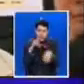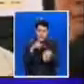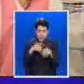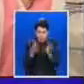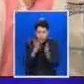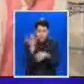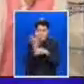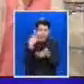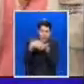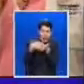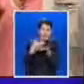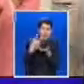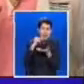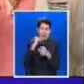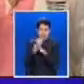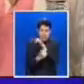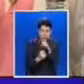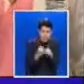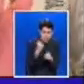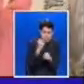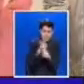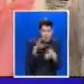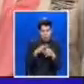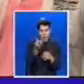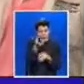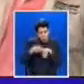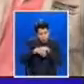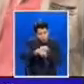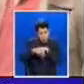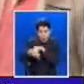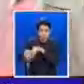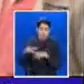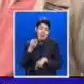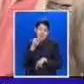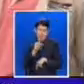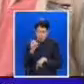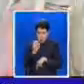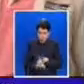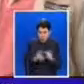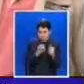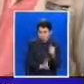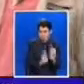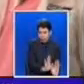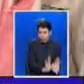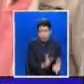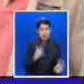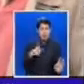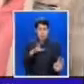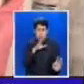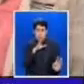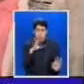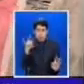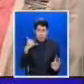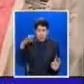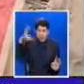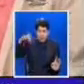ช่ไหมครับ ค ือหน้าปีต้องเป็นหลักเพราะฉะนั้นการมีน้ำสำรองไว้แล้วก็เพื่อที่จะรองรับกับส